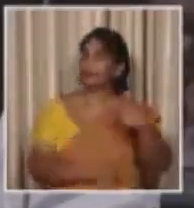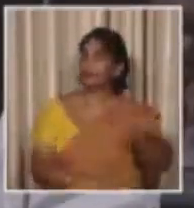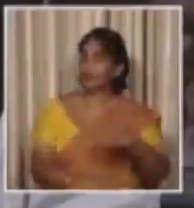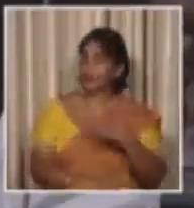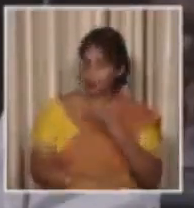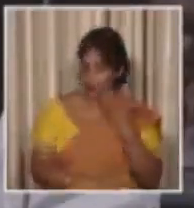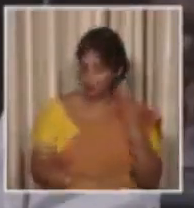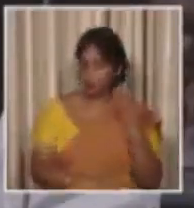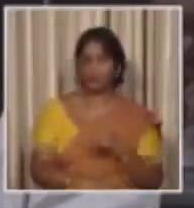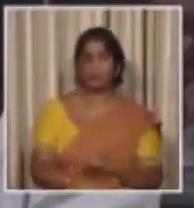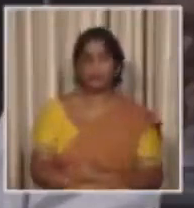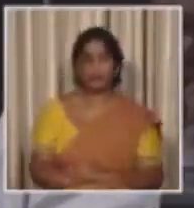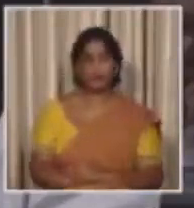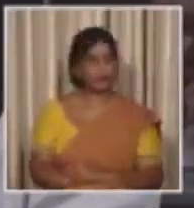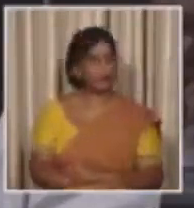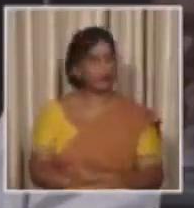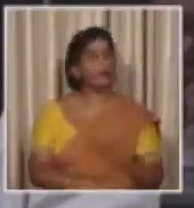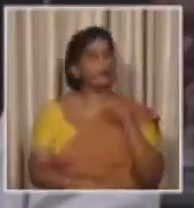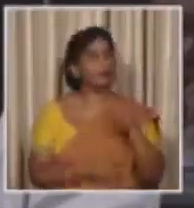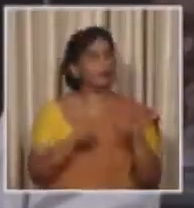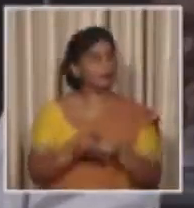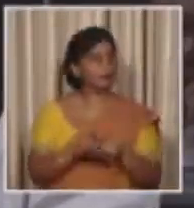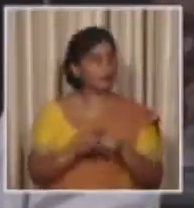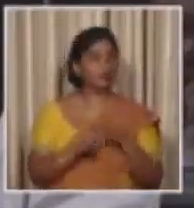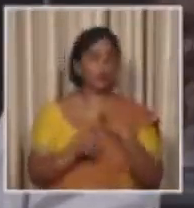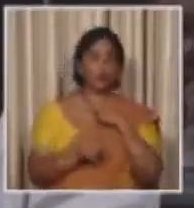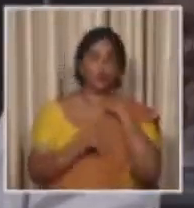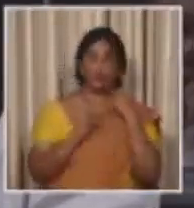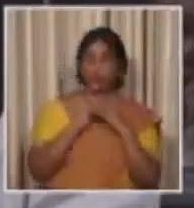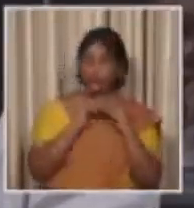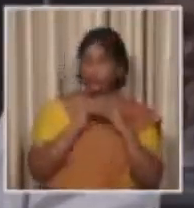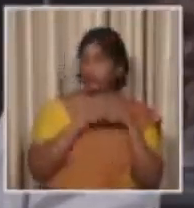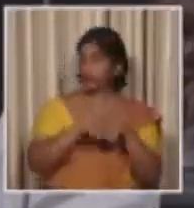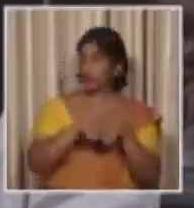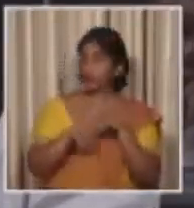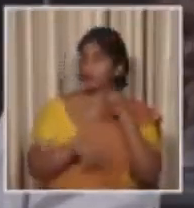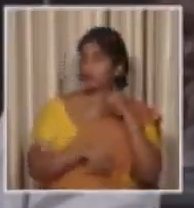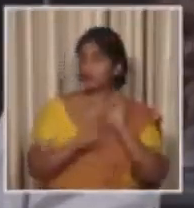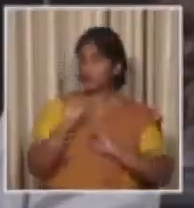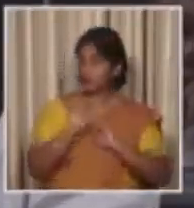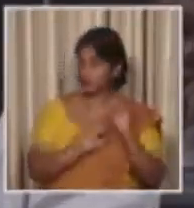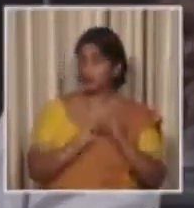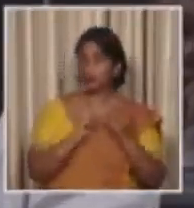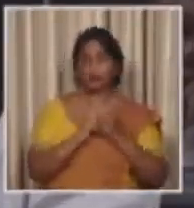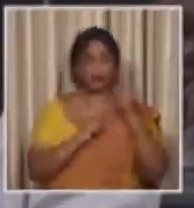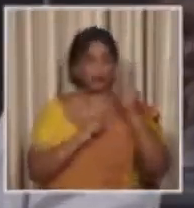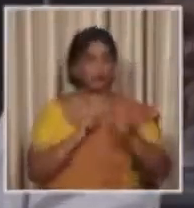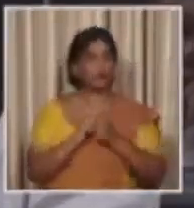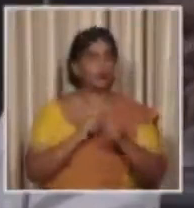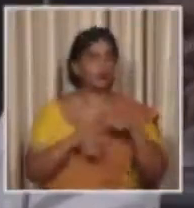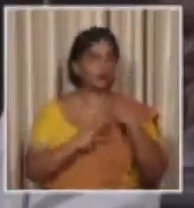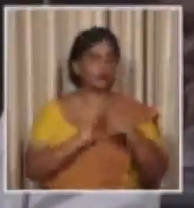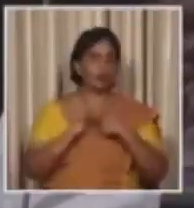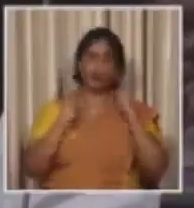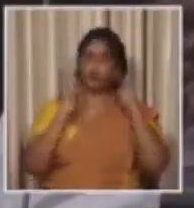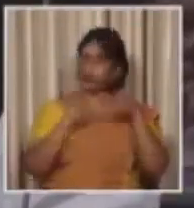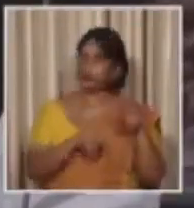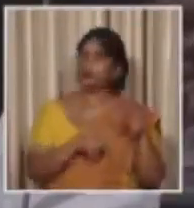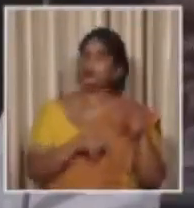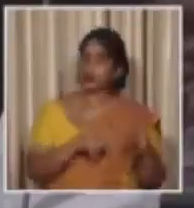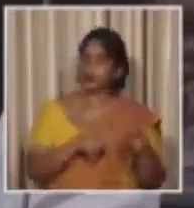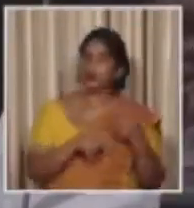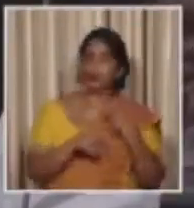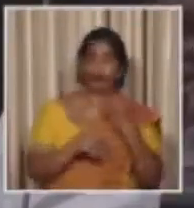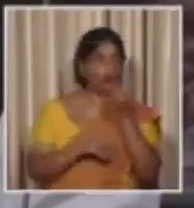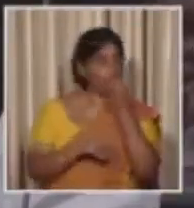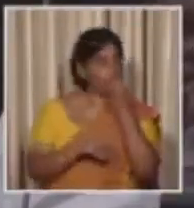ගන්න පුළුවන්කම ලැබුණේ අපේ පාරිභෝගිකයන්ට. ඒ නිසා අපි රතුළුණු වගාවෙන් 100%ක් ඉදිරි කන්නය තුලදී මේ රටේ ස්වයං පෝෂිත වෙනවා. දැන් අපි